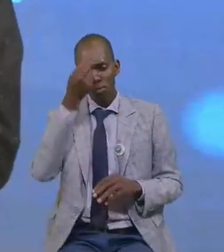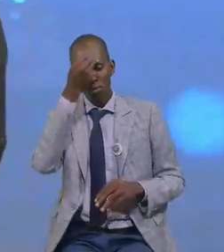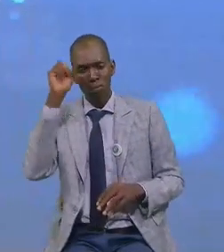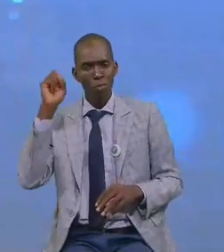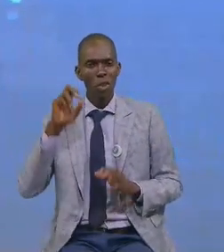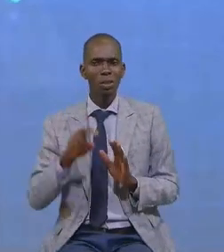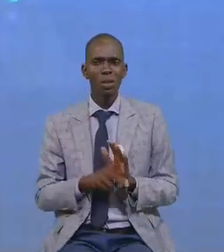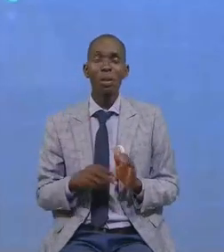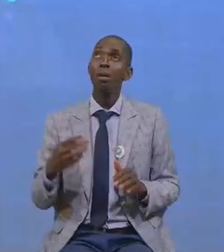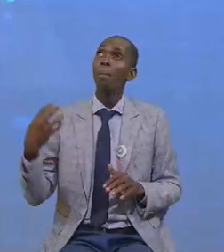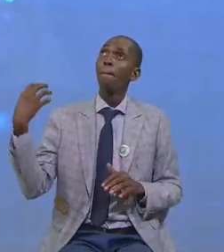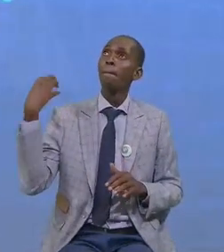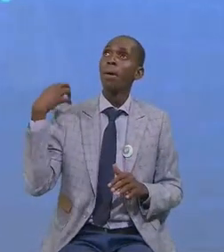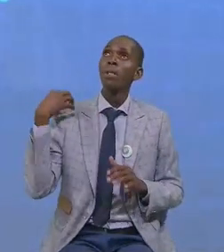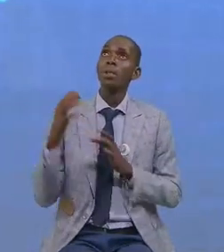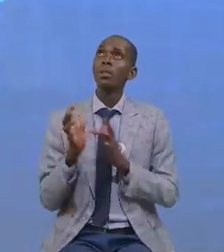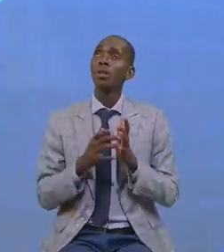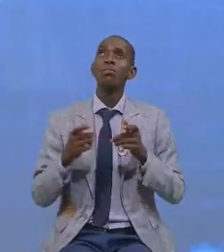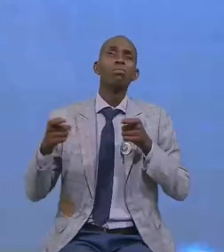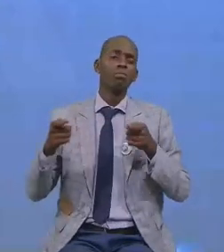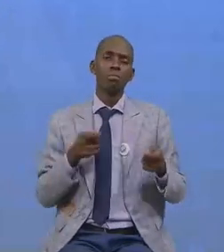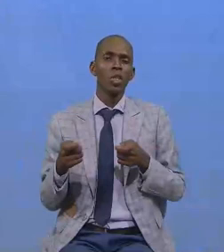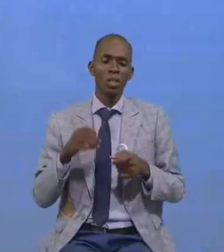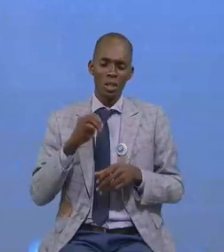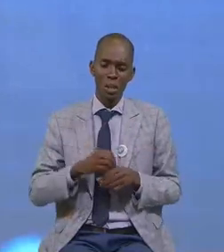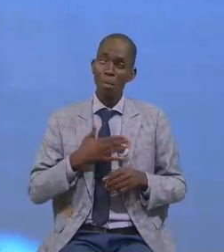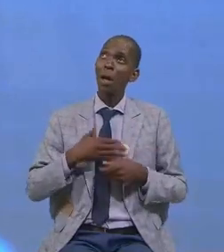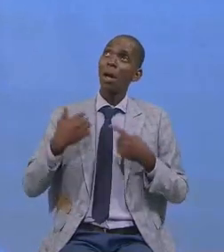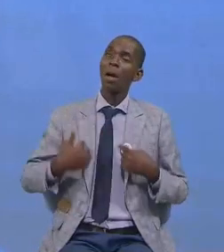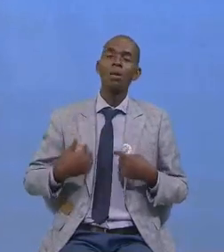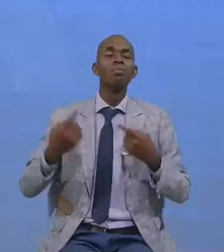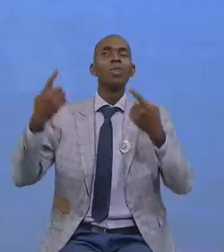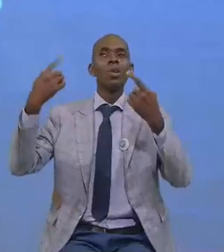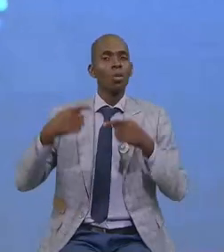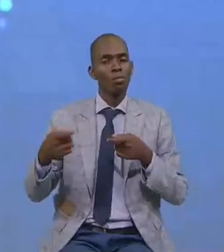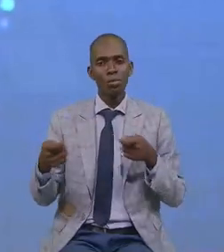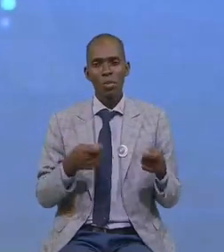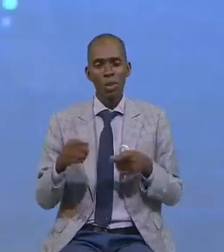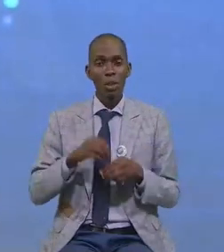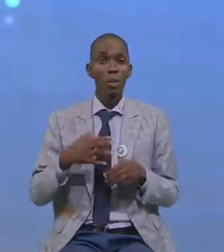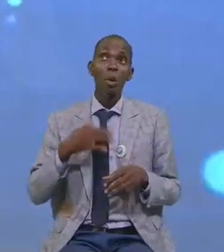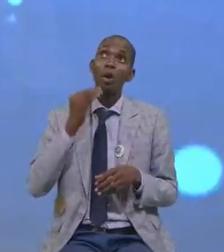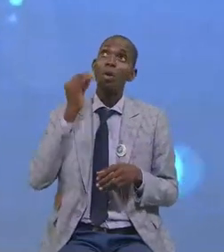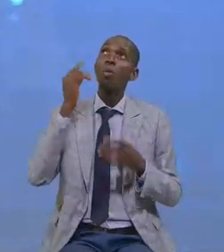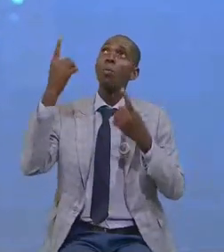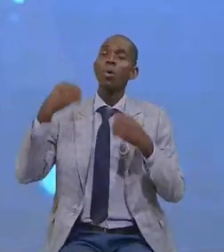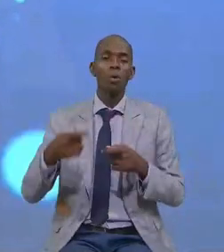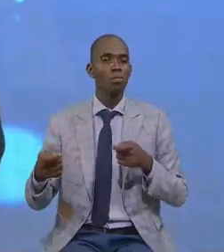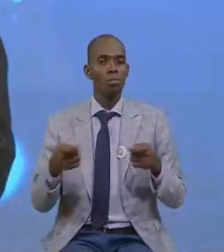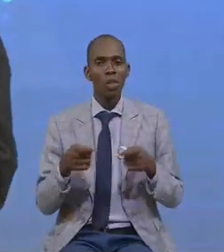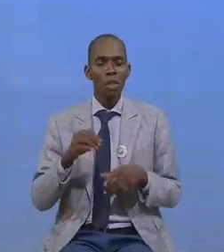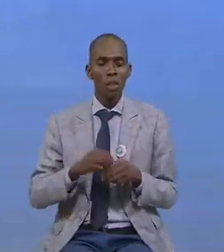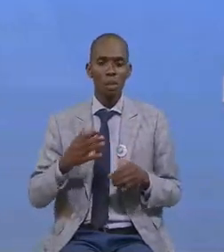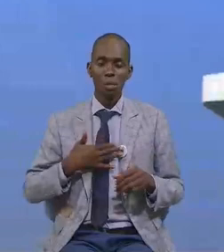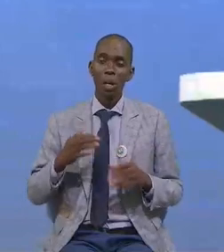dis, Maître Jésus, règne. Règne dans mon cœur. Règne dans ma maison. Règne dans